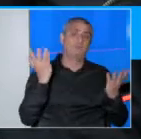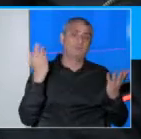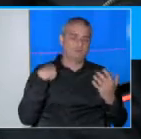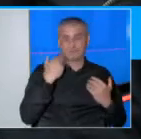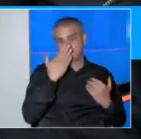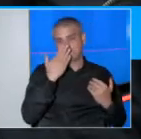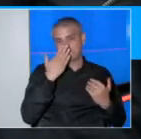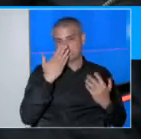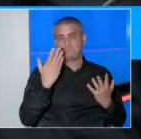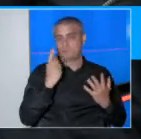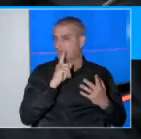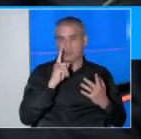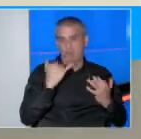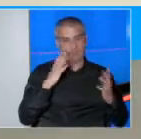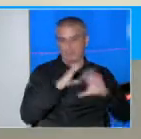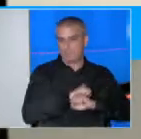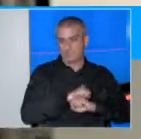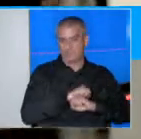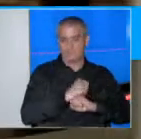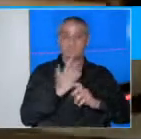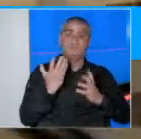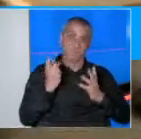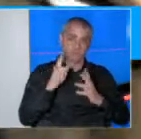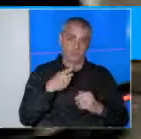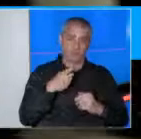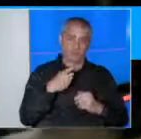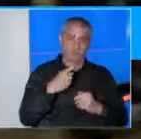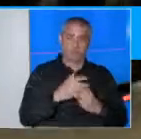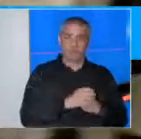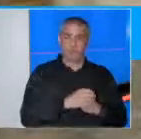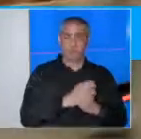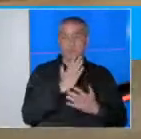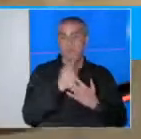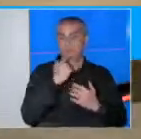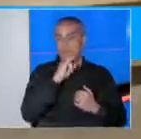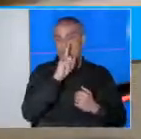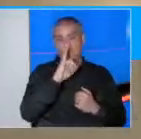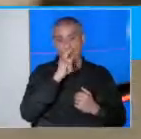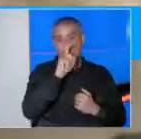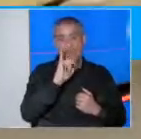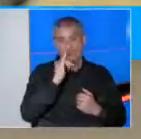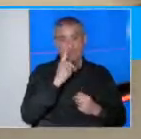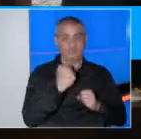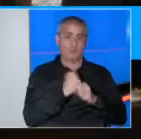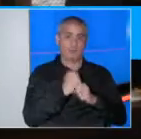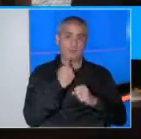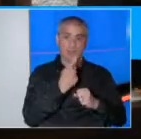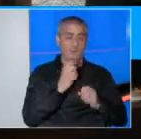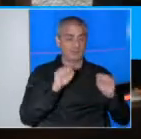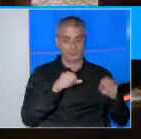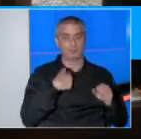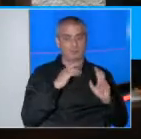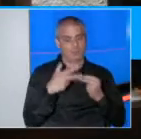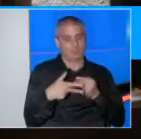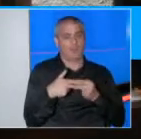מעריך בהערכה גסה שגם לא הערב. יש אגב גישה שאומרת שאולי הוא כן צריך לעשות את זה, זאת אומרת, לומר לנשיא, אני